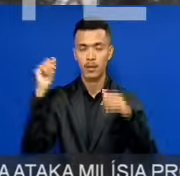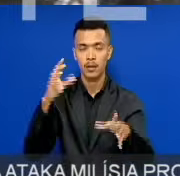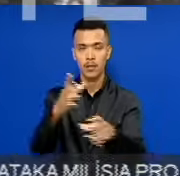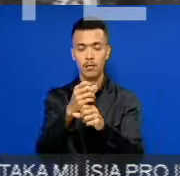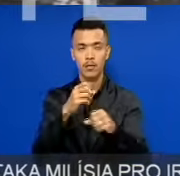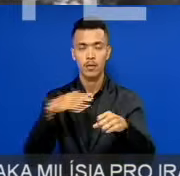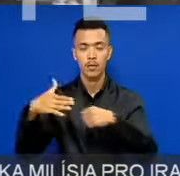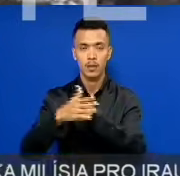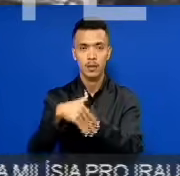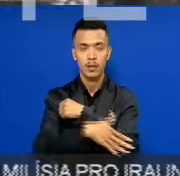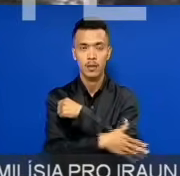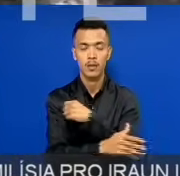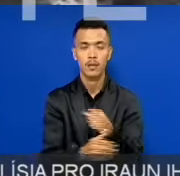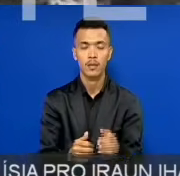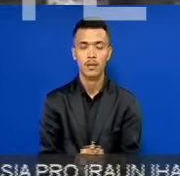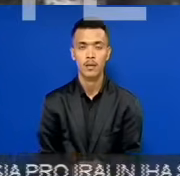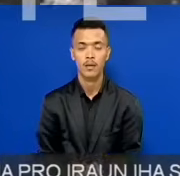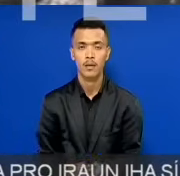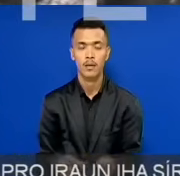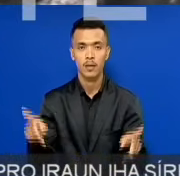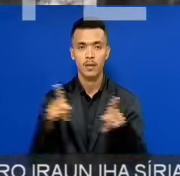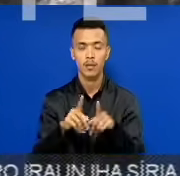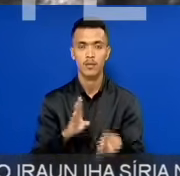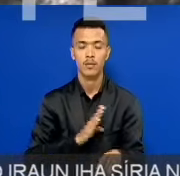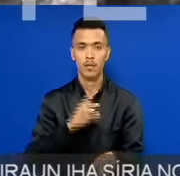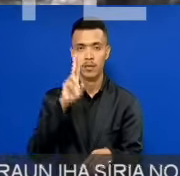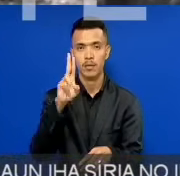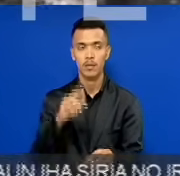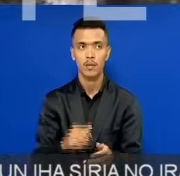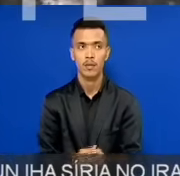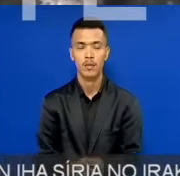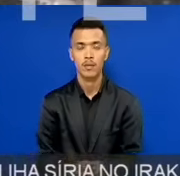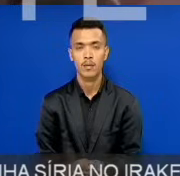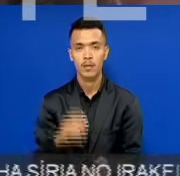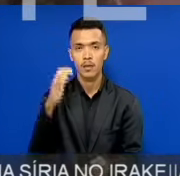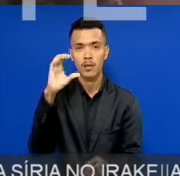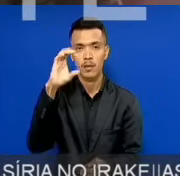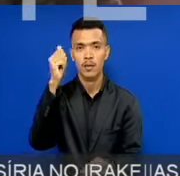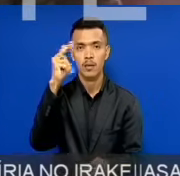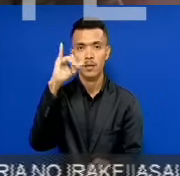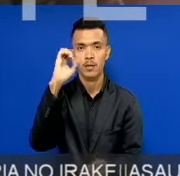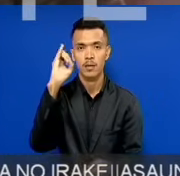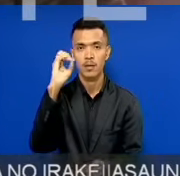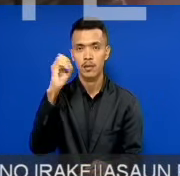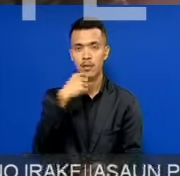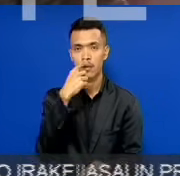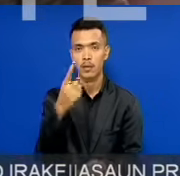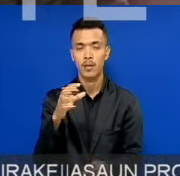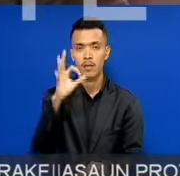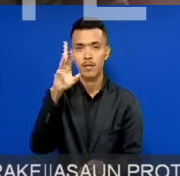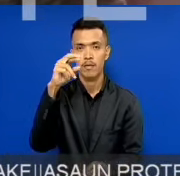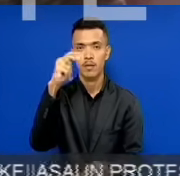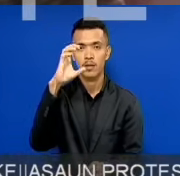parte has layana aldeia Caicedo suku Trilolo o Baucau. Sa sin kansi Manuel de Sahaktuir, Francisco da